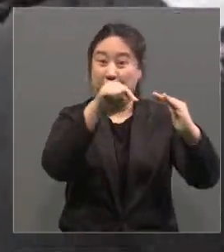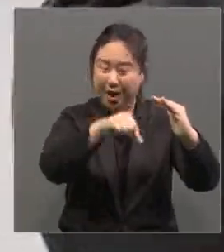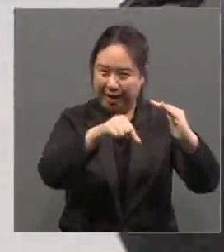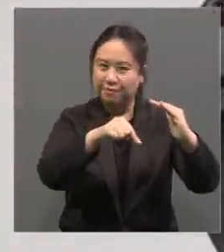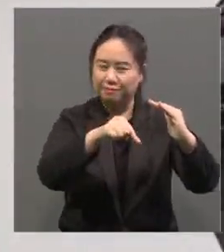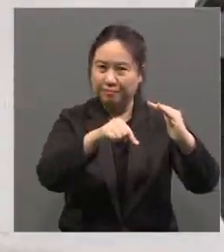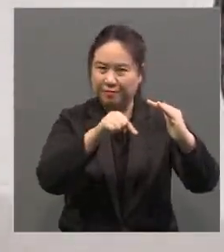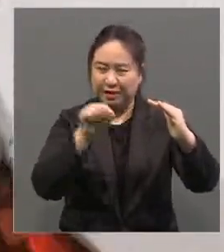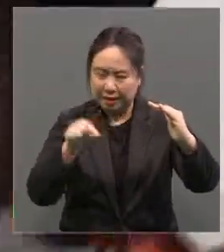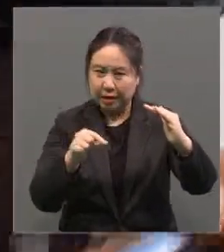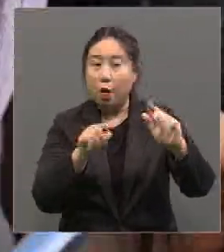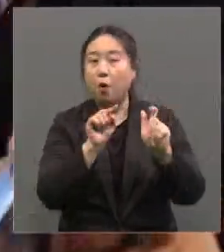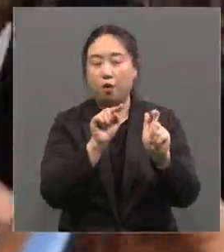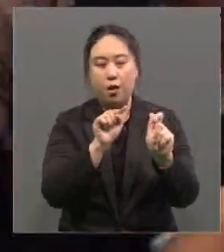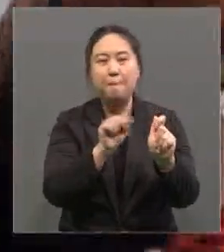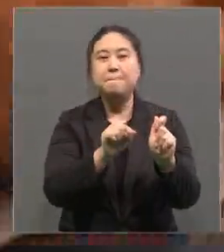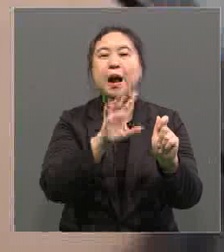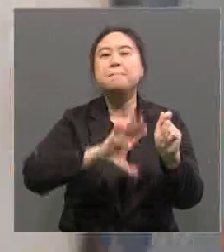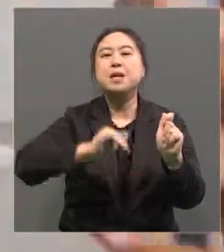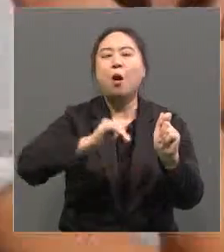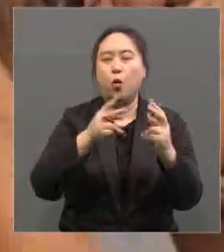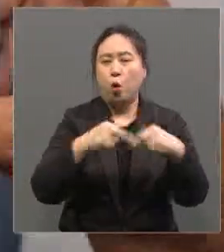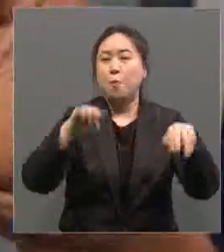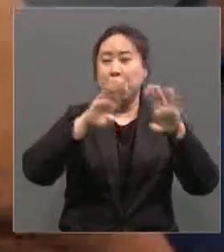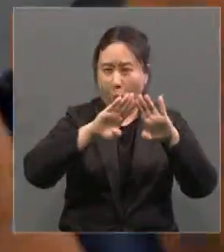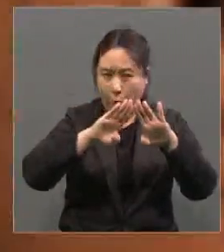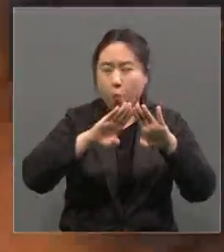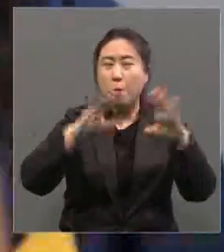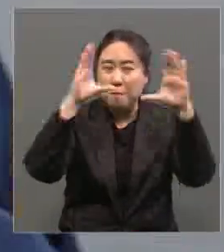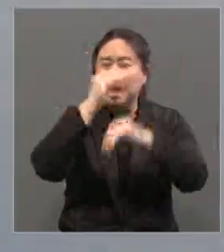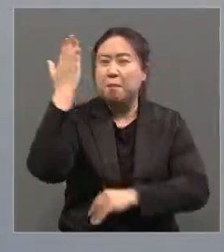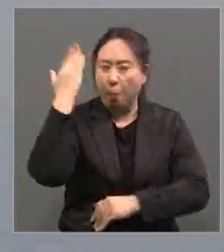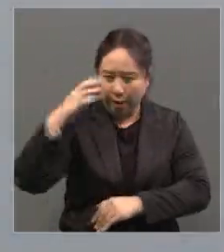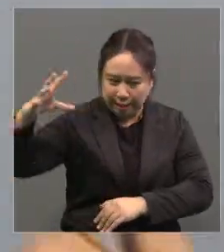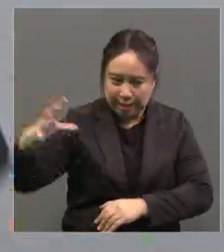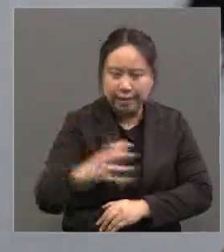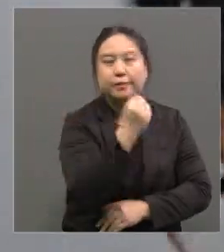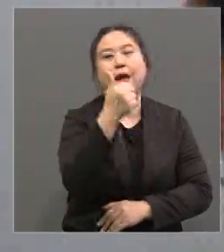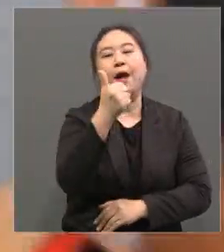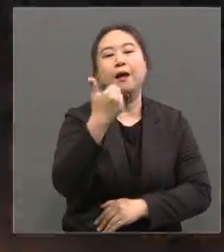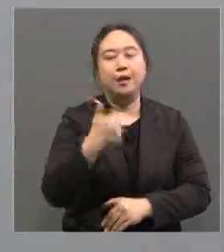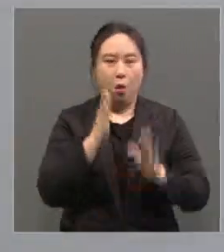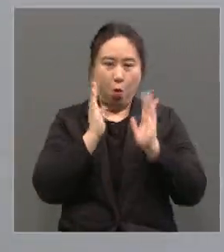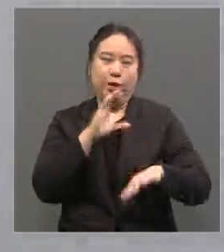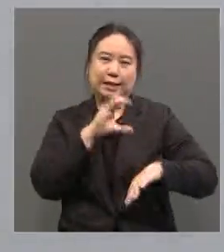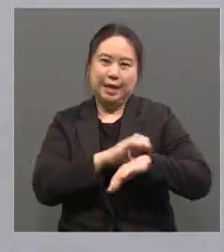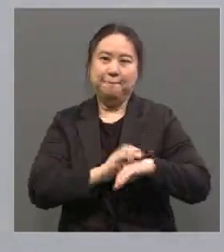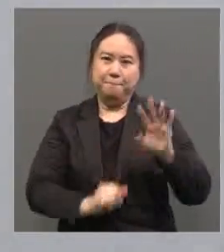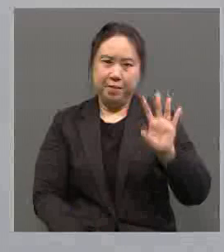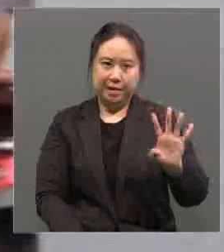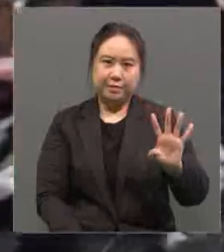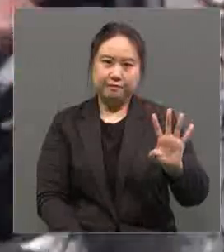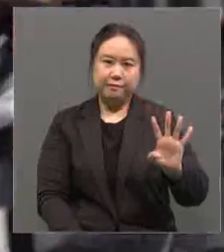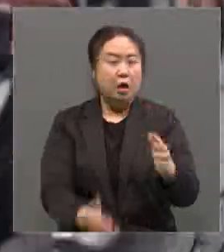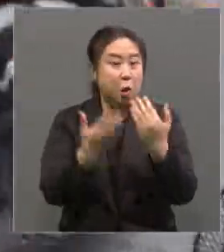ำพญาบอสโกตำบลพรงมะเดื่ออำเภอเมืองจังหวัดนครปฐมเมื่อช่วงค่ำวานนี้ค่ะพร้อมจับกุมผู้ต้องหา4คนการ